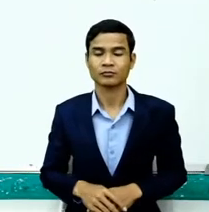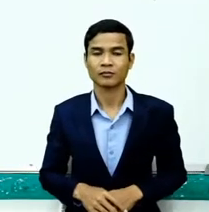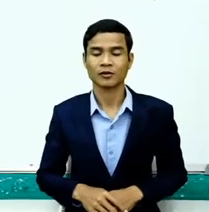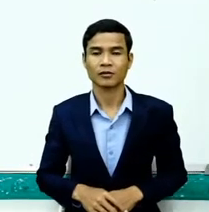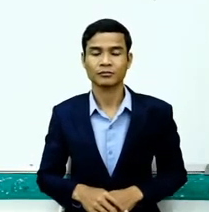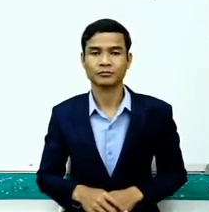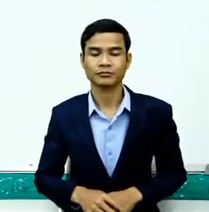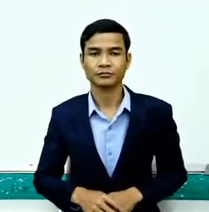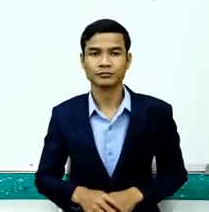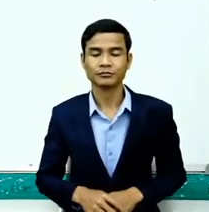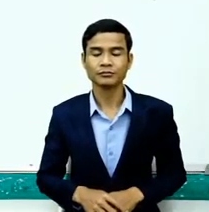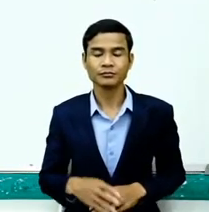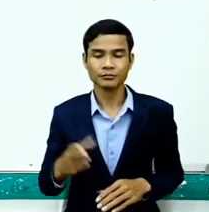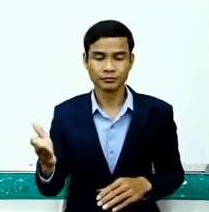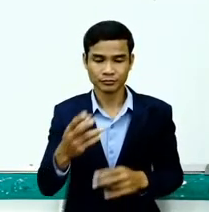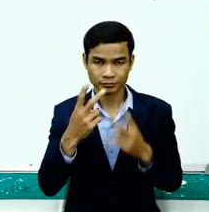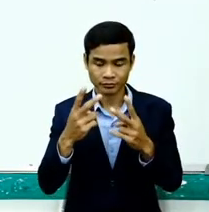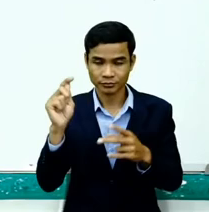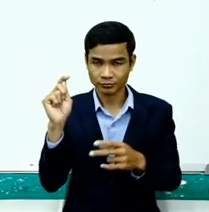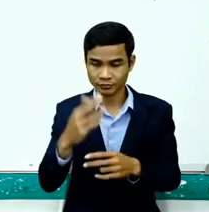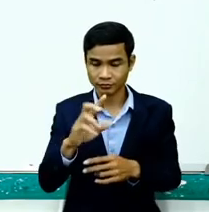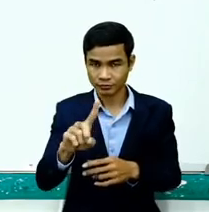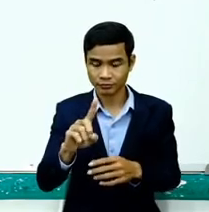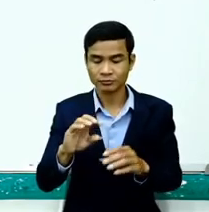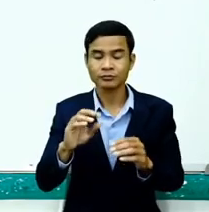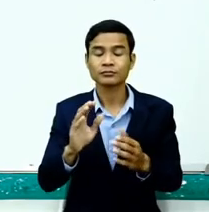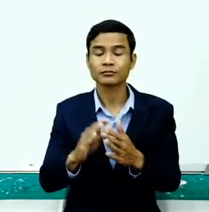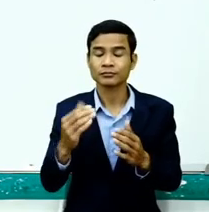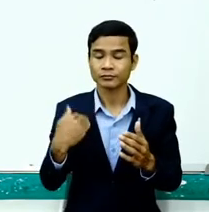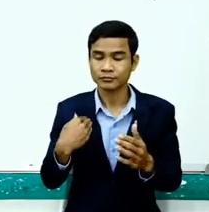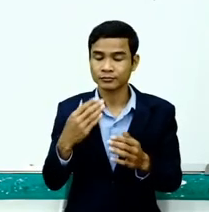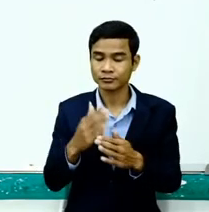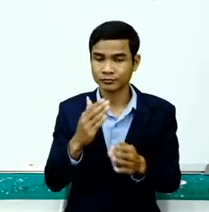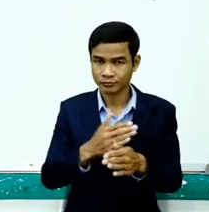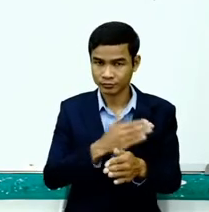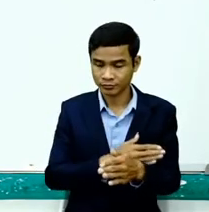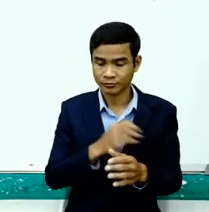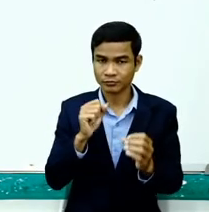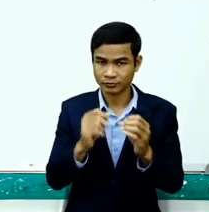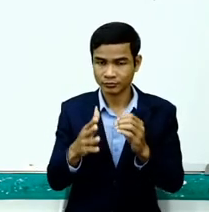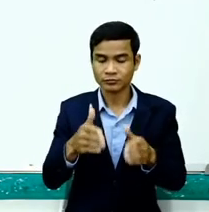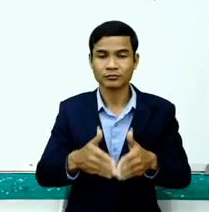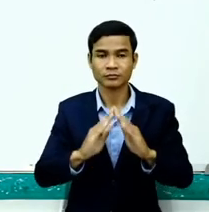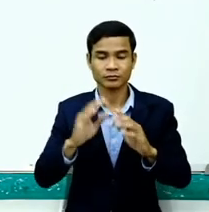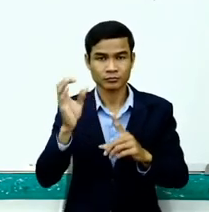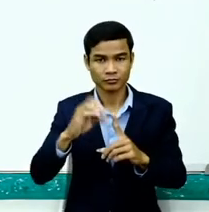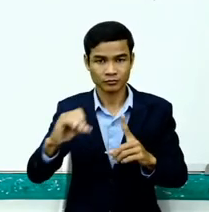ចាប៉ះគាត់មើលរូបភាពមួយទៀតមុននឹងចូលរួមបង្កើតលម្អ